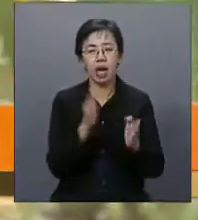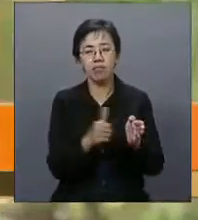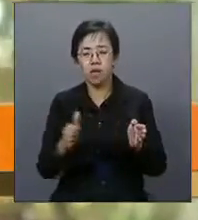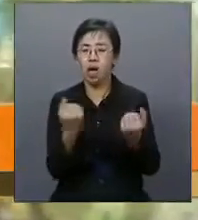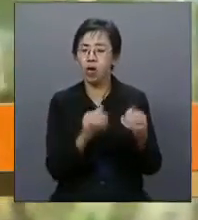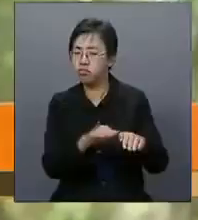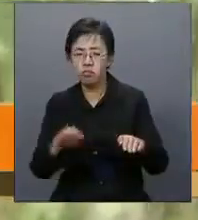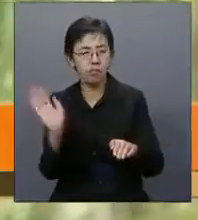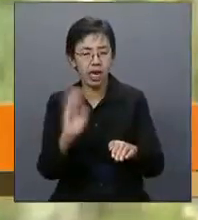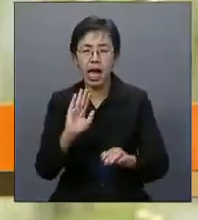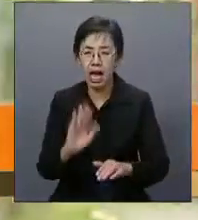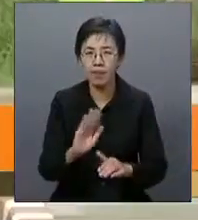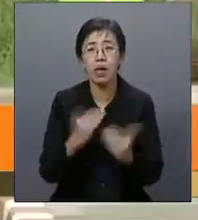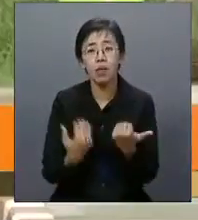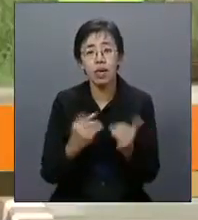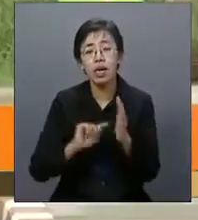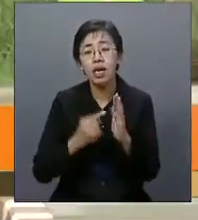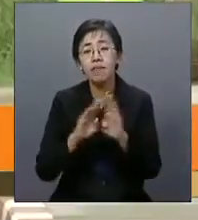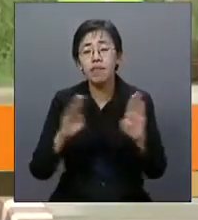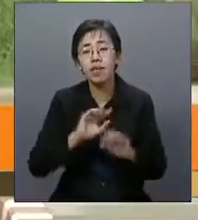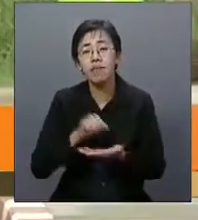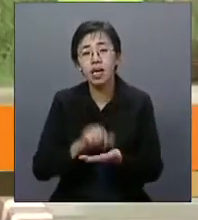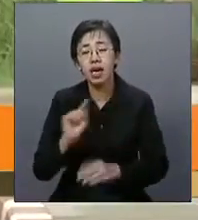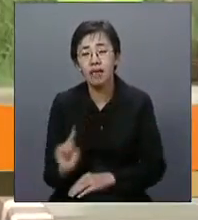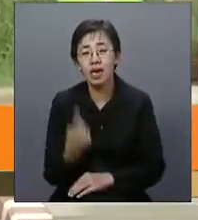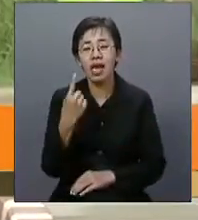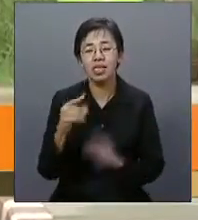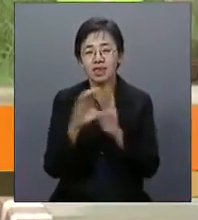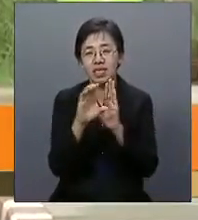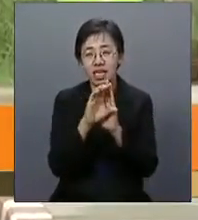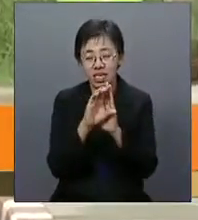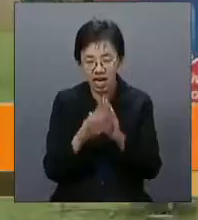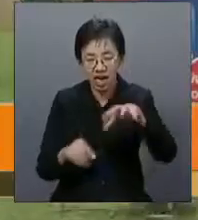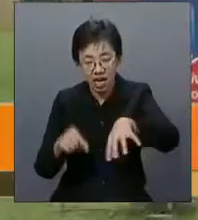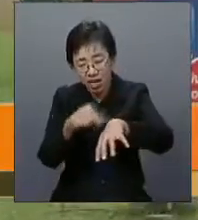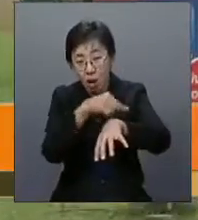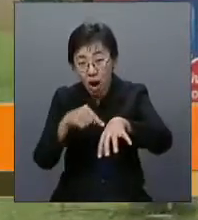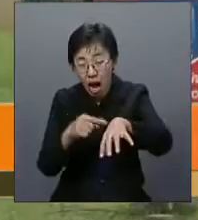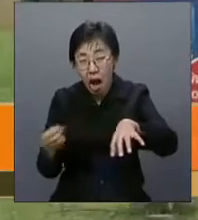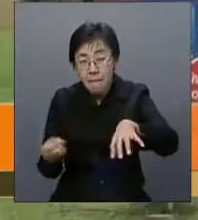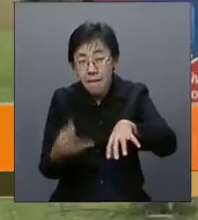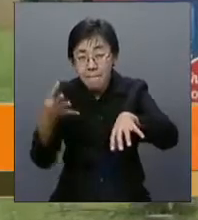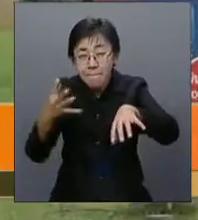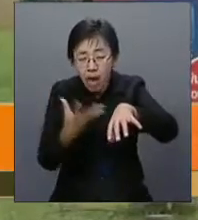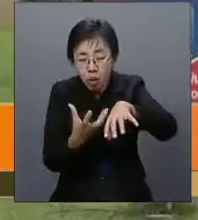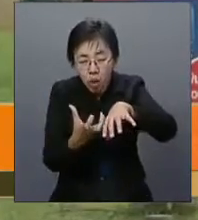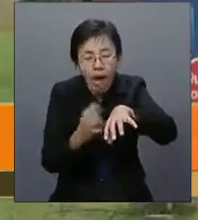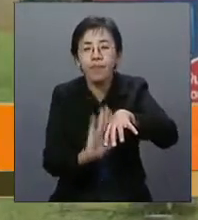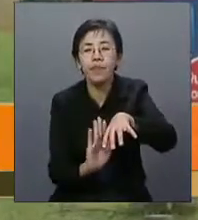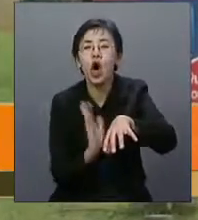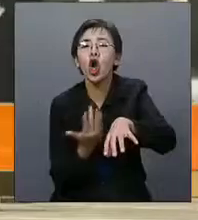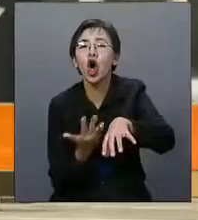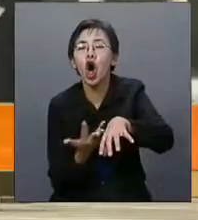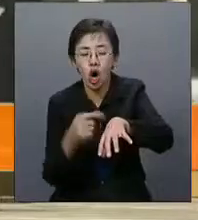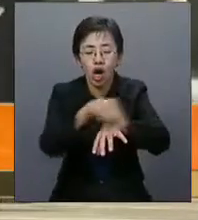วันแรกของห้างสรรพสินค้าบิ๊กซีได้เปิดให้บริการในพื้นที่บางส่วนที่ไม่เสียหายจากแรงระเบิดส่วนพื้นที่ที่ได้รับผลกระทบ